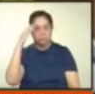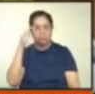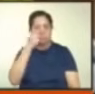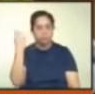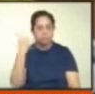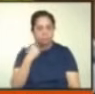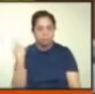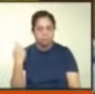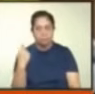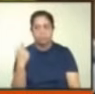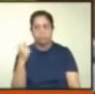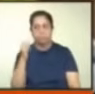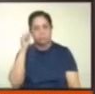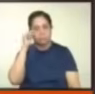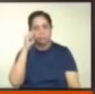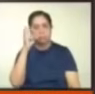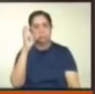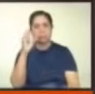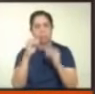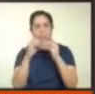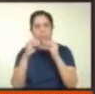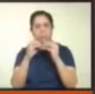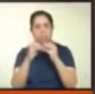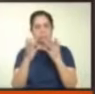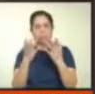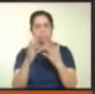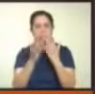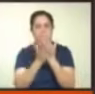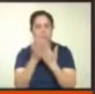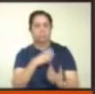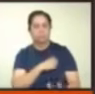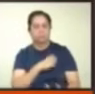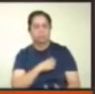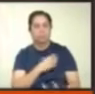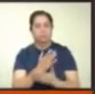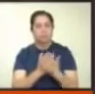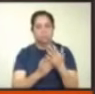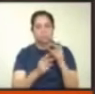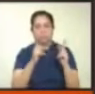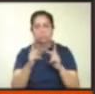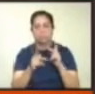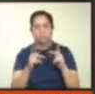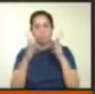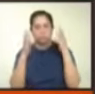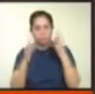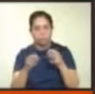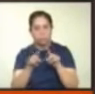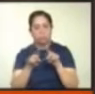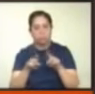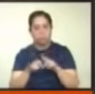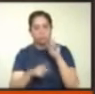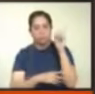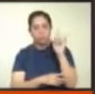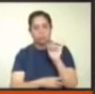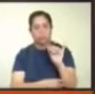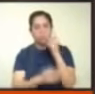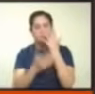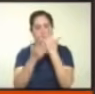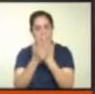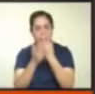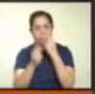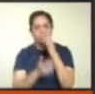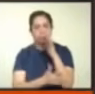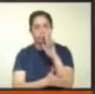Zaldi Ampatuan. 6 pang ampatuan, ilang pulis at iba pang personalidad ang hinatulan din ng reclusion perpetua para